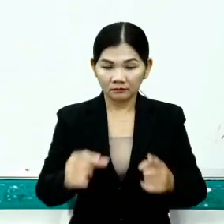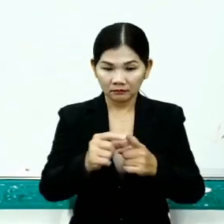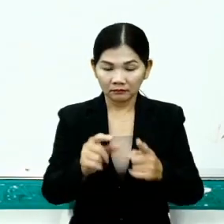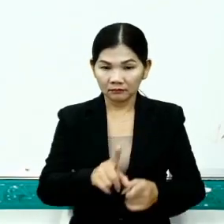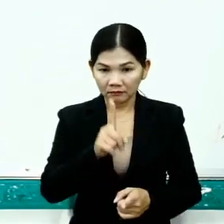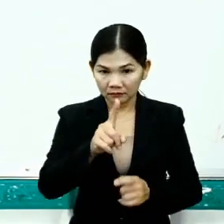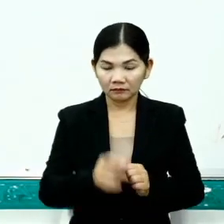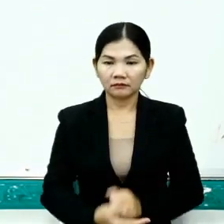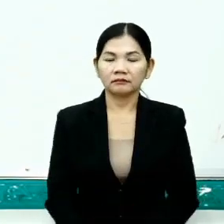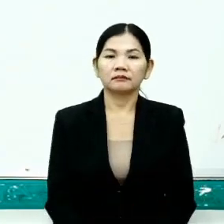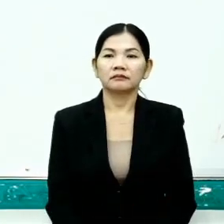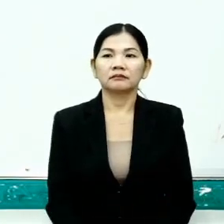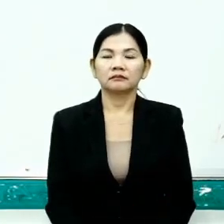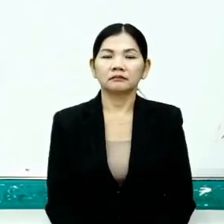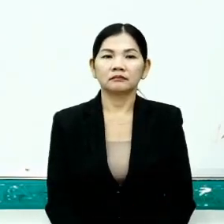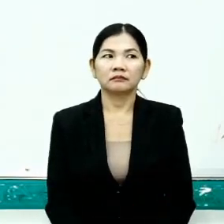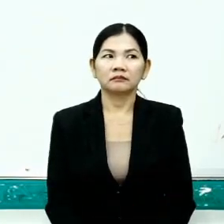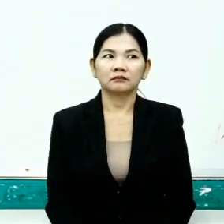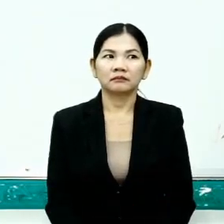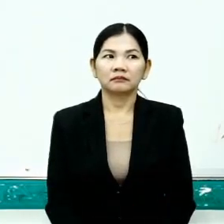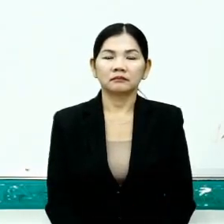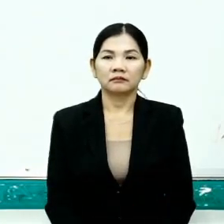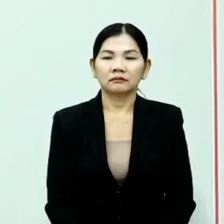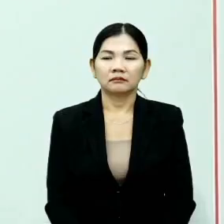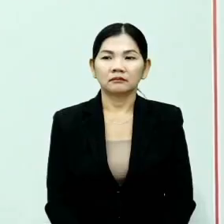ចាគឺអ្នកគ្រូជ្រើសរើសពាក្យទី 1